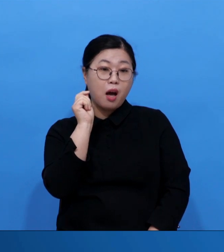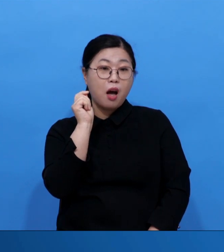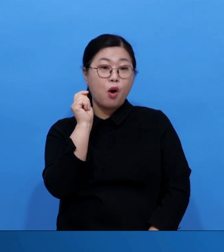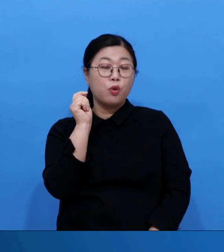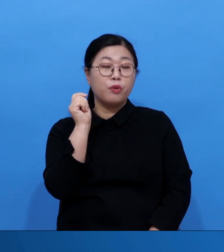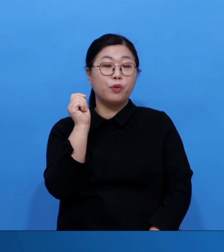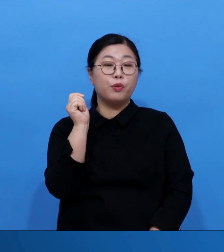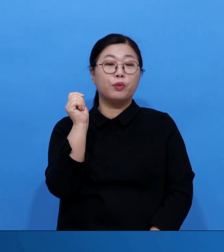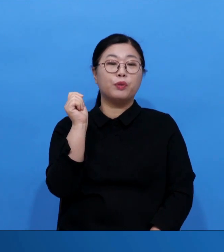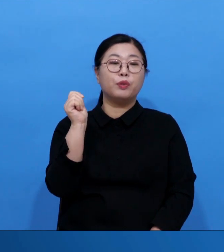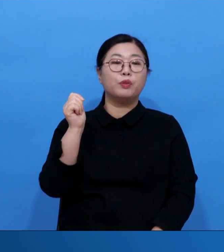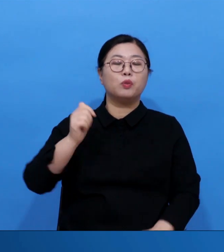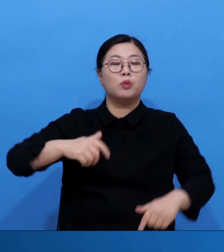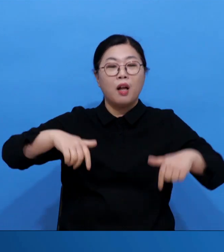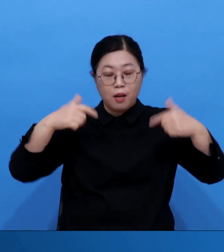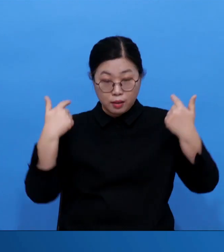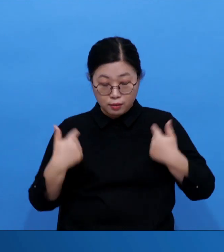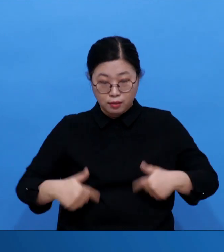순탄하여